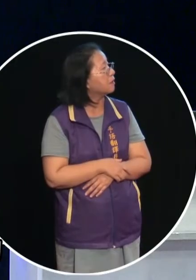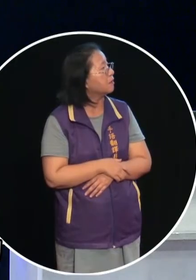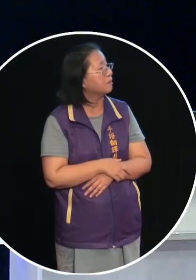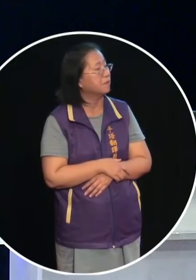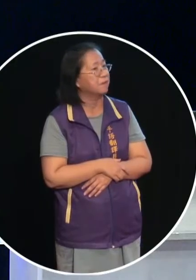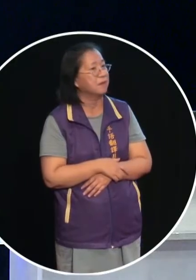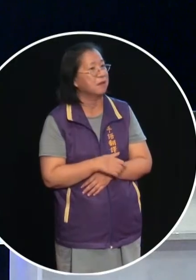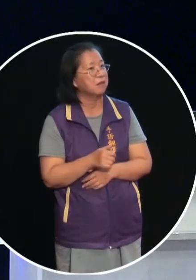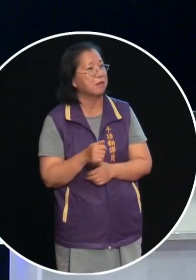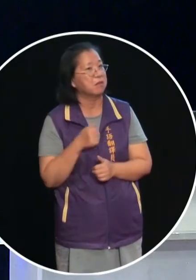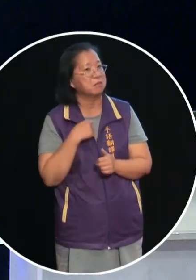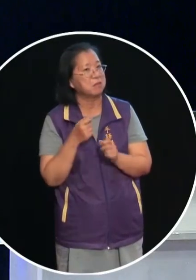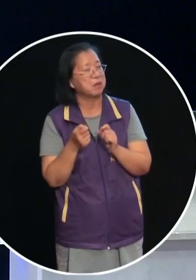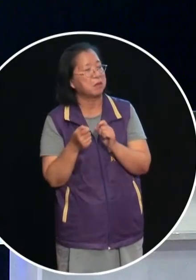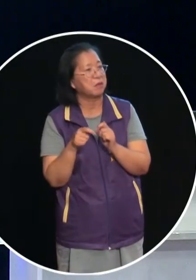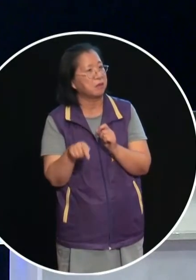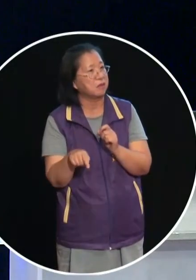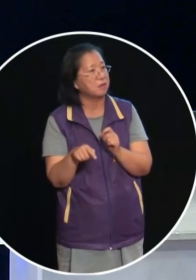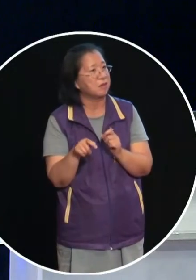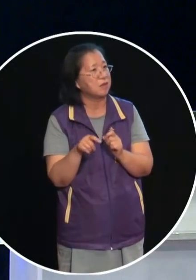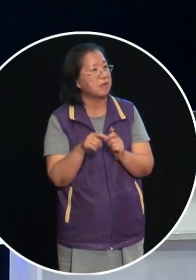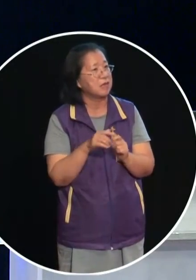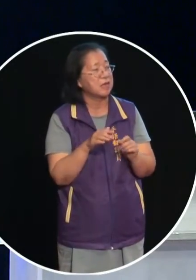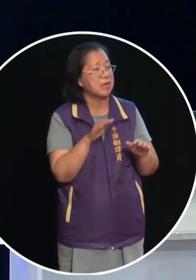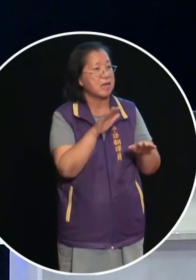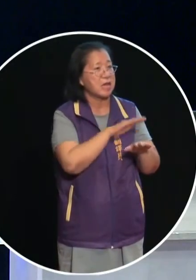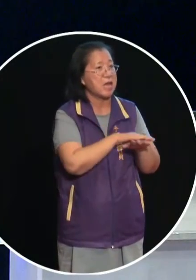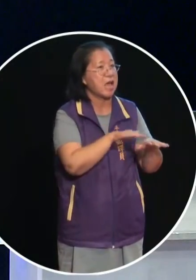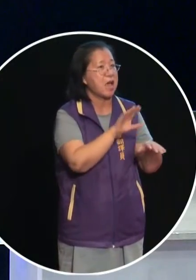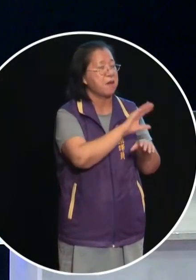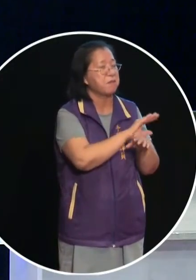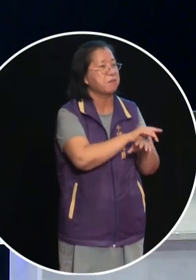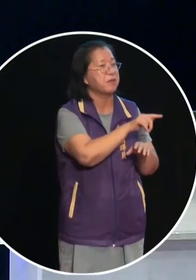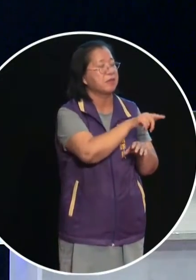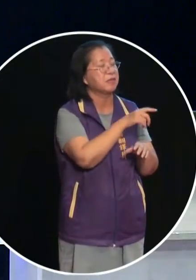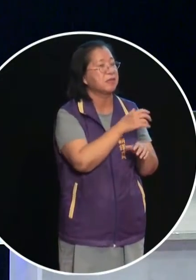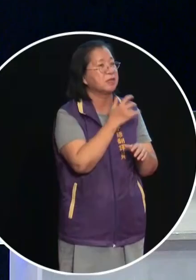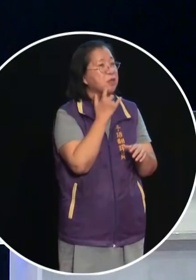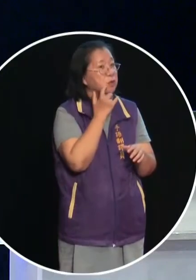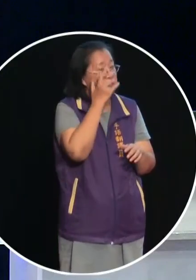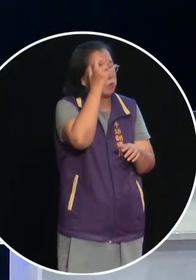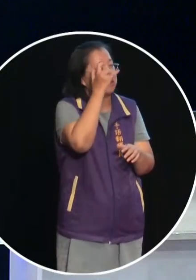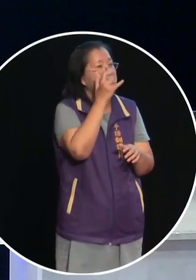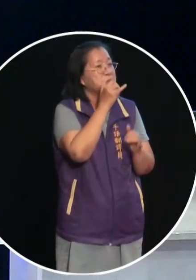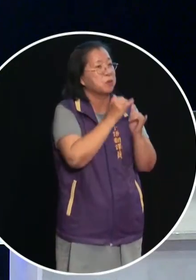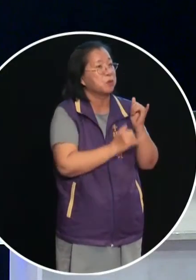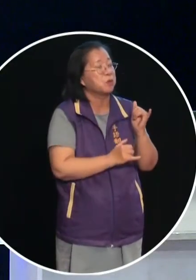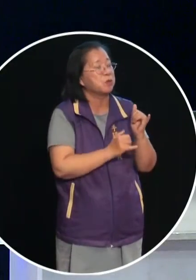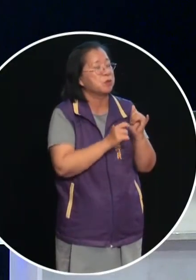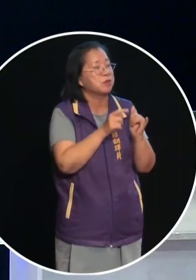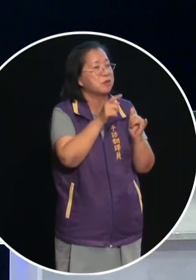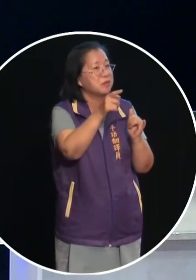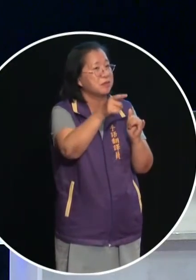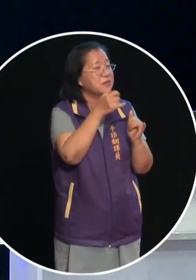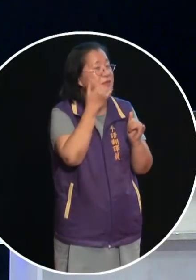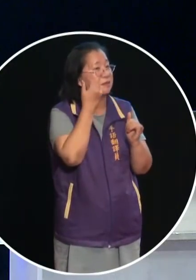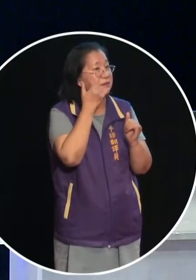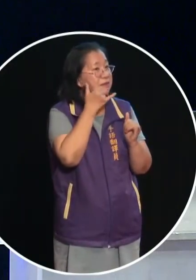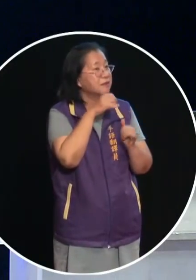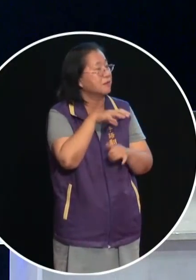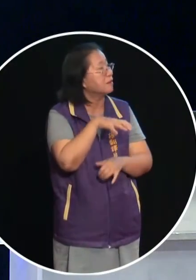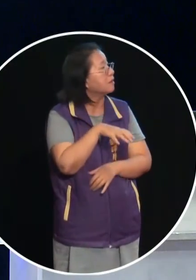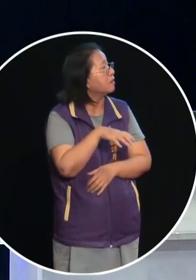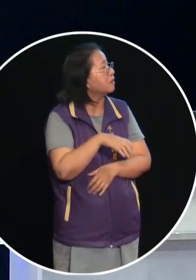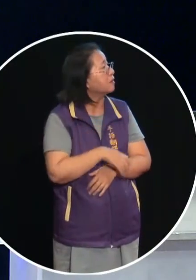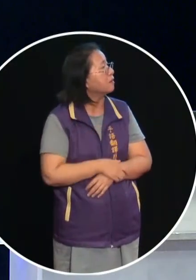容易的。那另外安田先生他的那个祖先是在基隆，这是事实，不过已经离开很久很久，